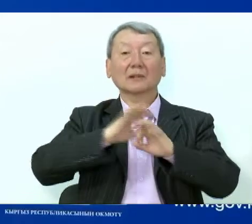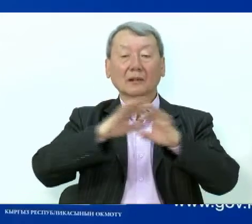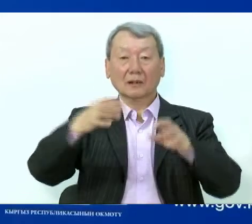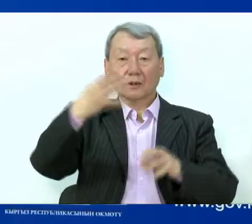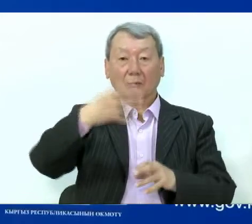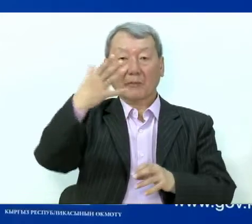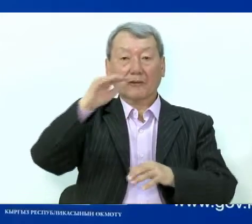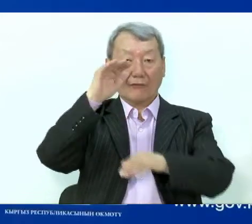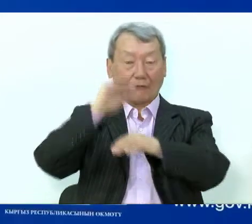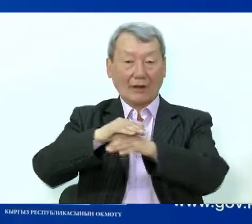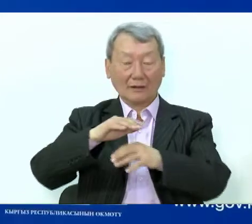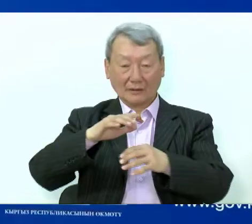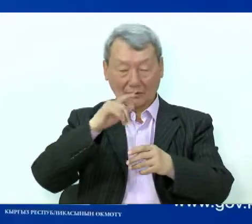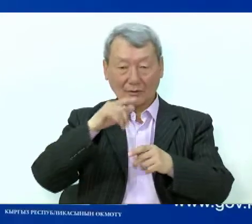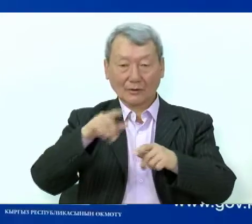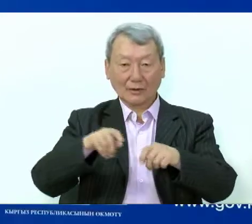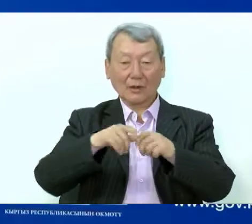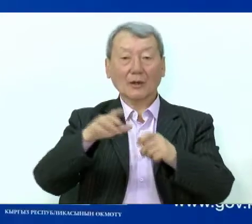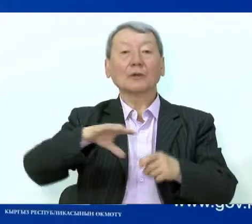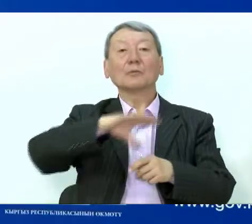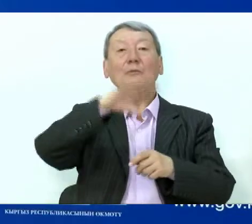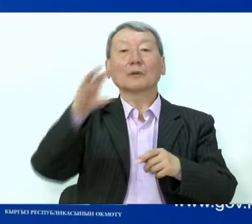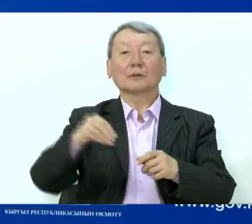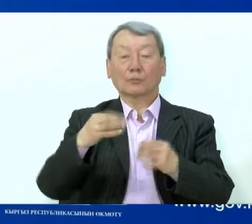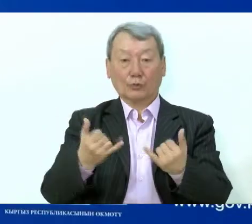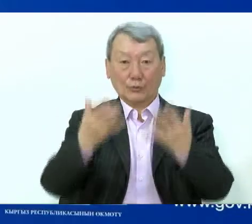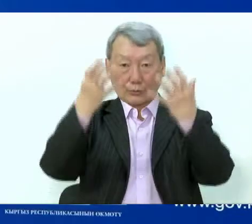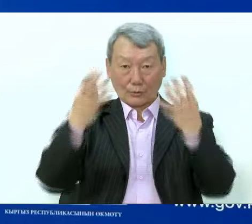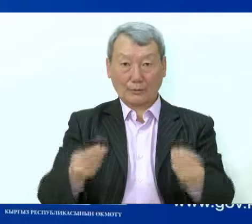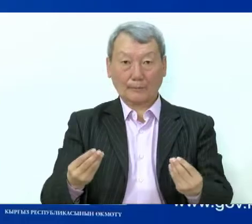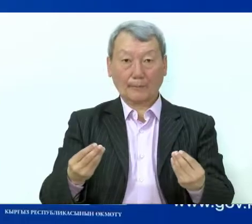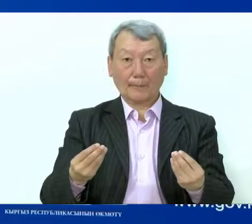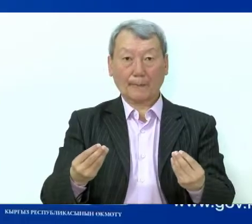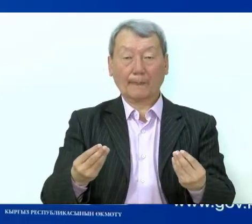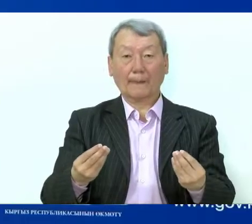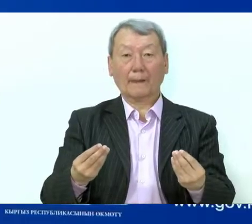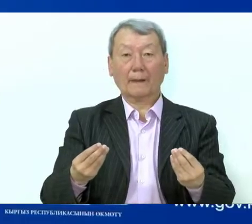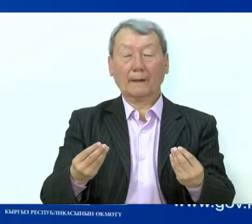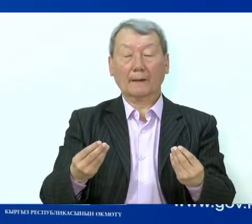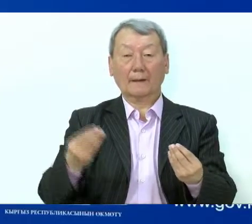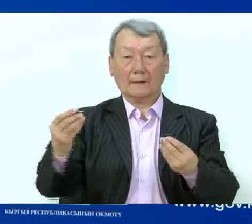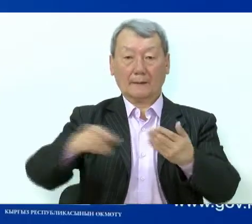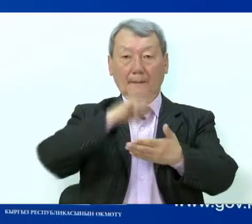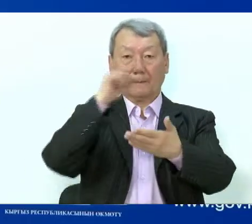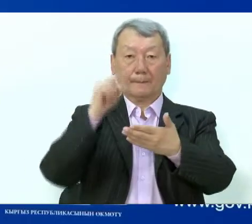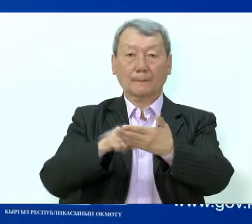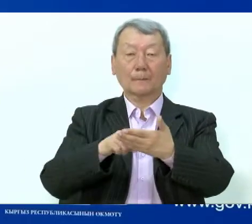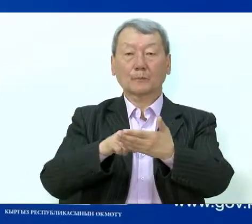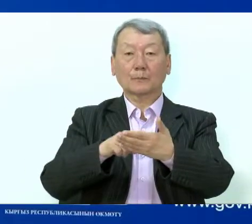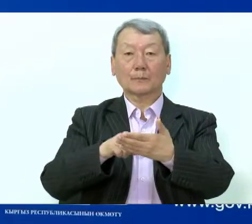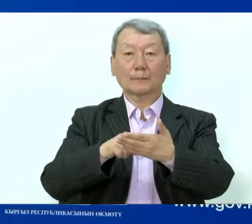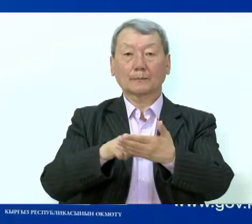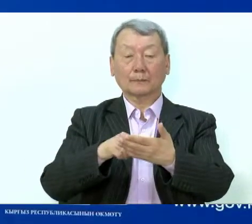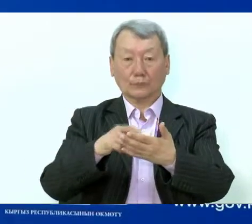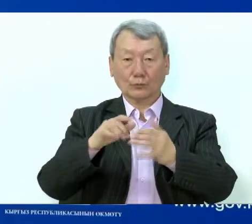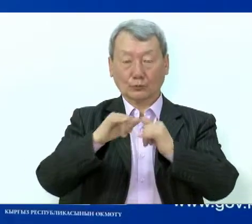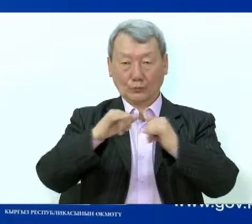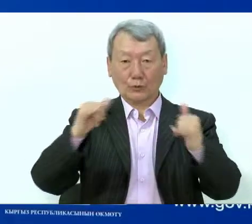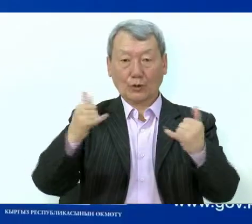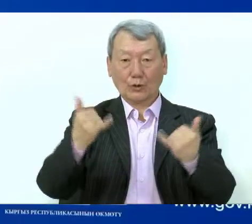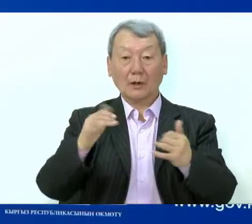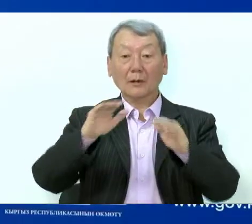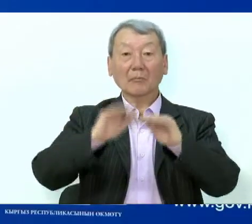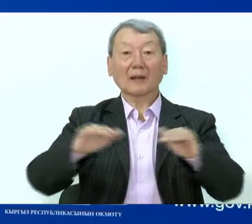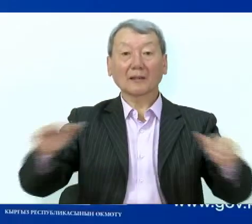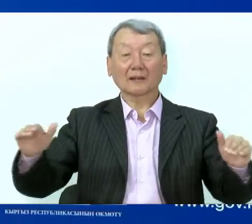45 эле факт катталды. Бүт бүгүнкү күнү ошол маселе көзөмөлдө, күнөө